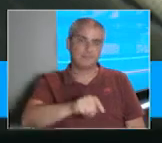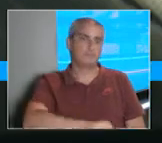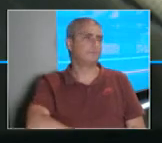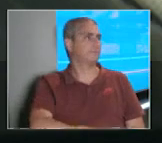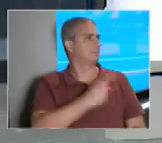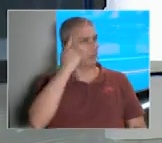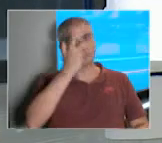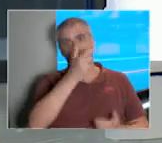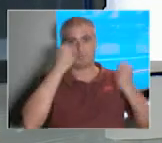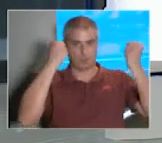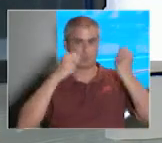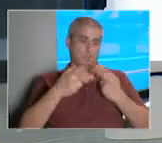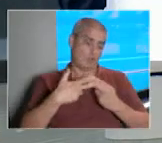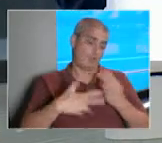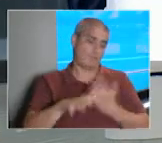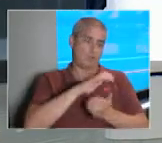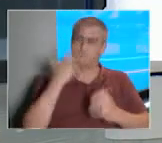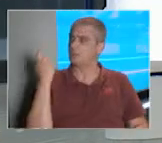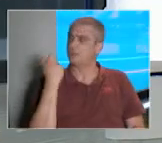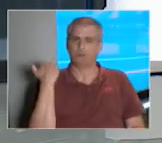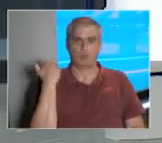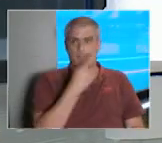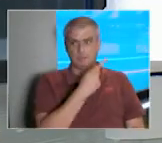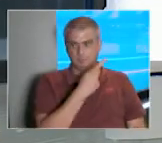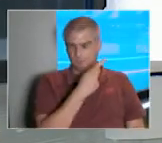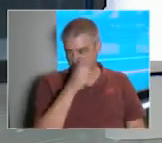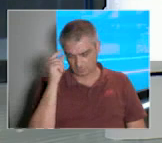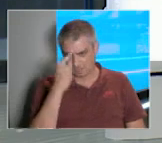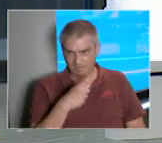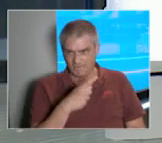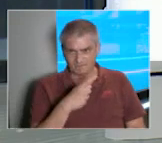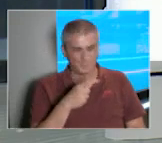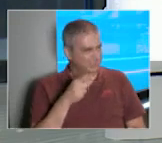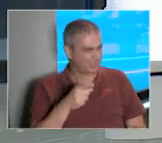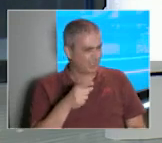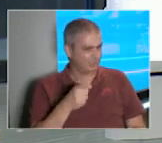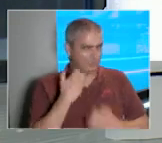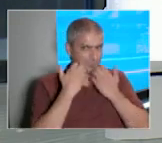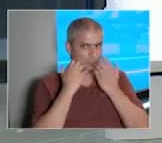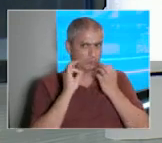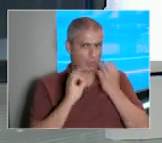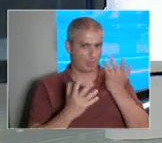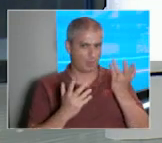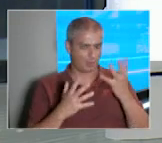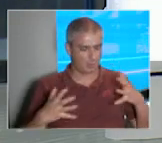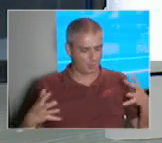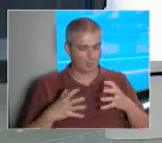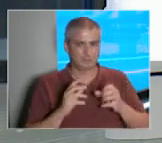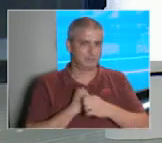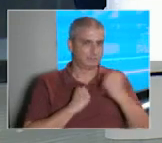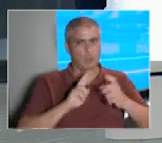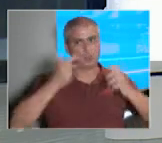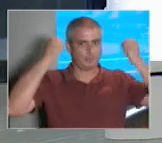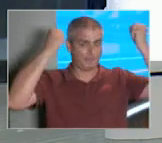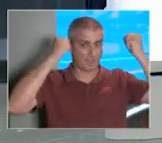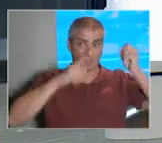אגיד המאומות, אבל בועחה מאומות, מה שהיה במוצאי שבת בתל אביב. זה סיפור של מדורת השבט השמאלית, ששוב יוצאת